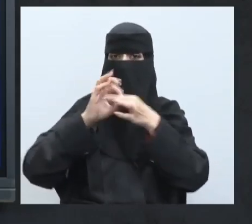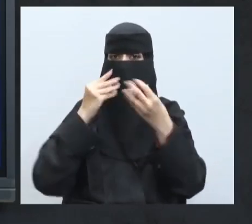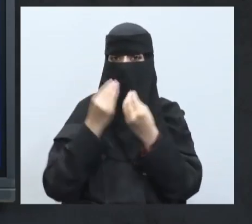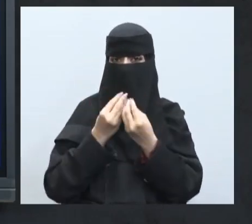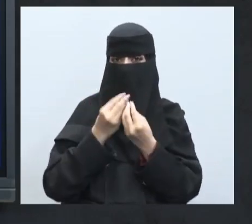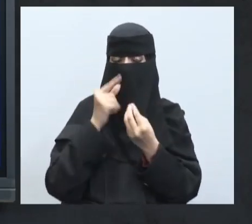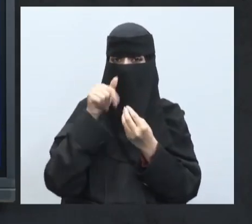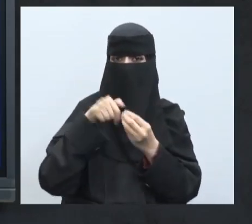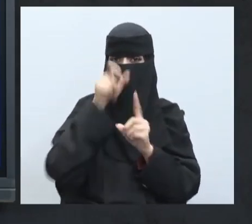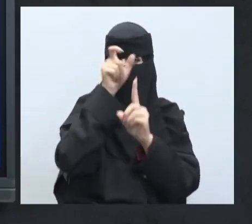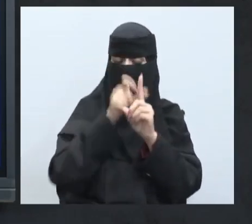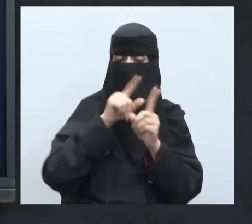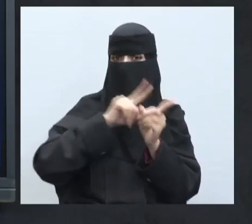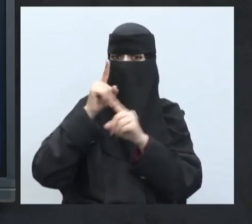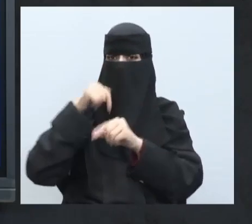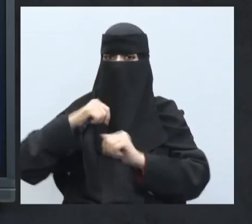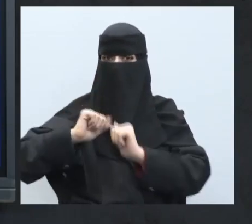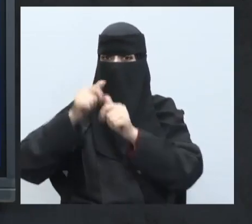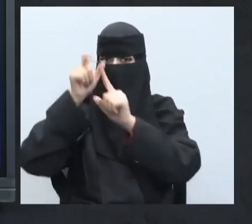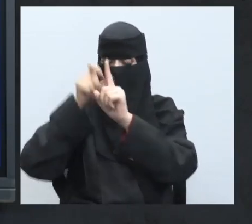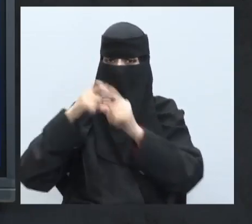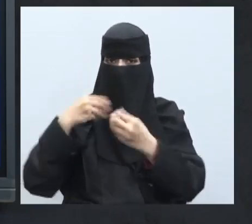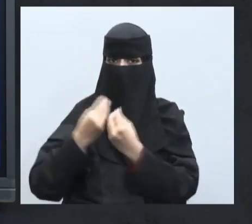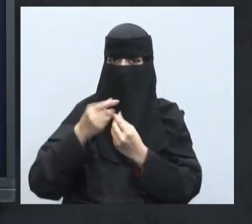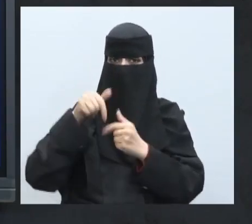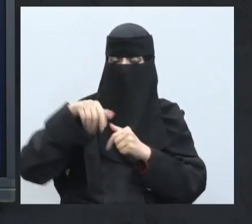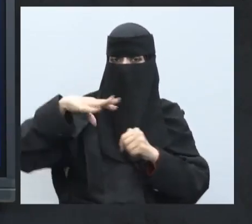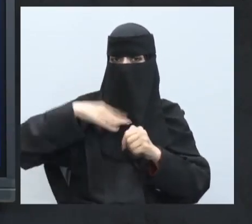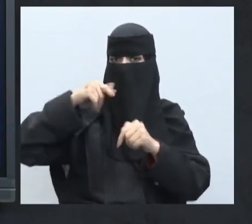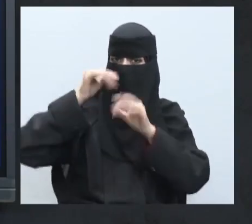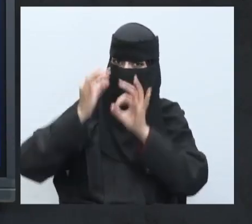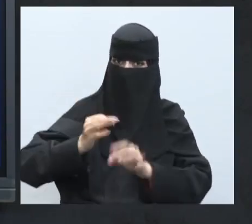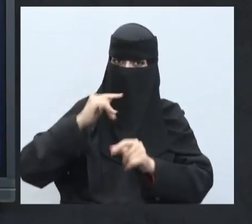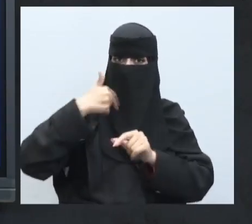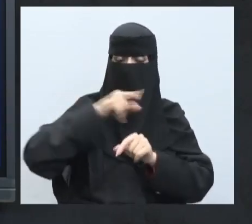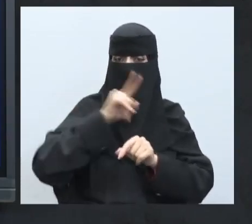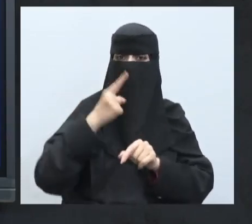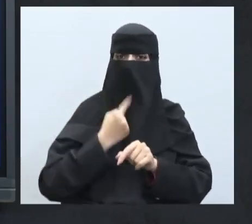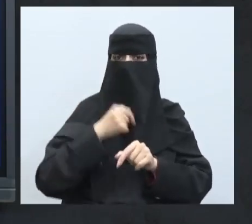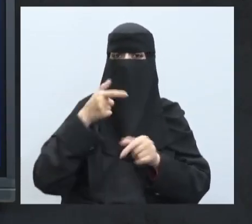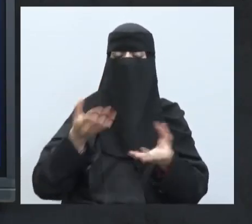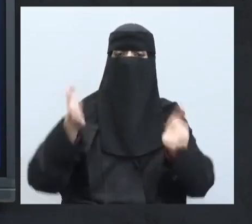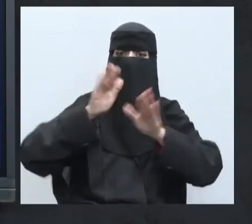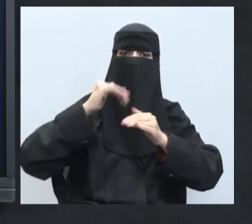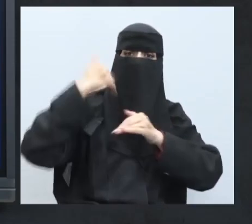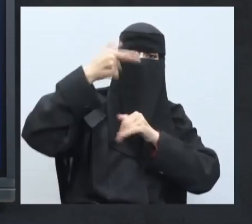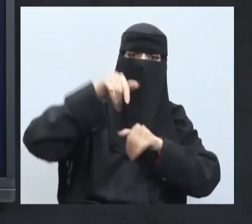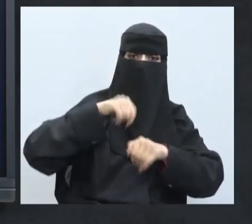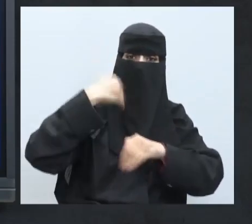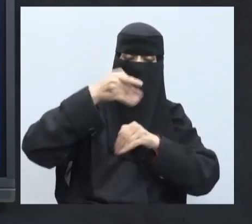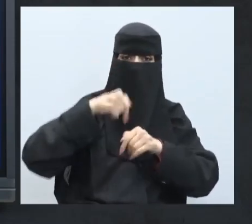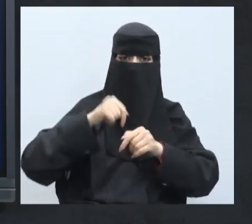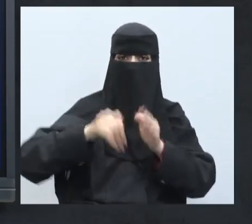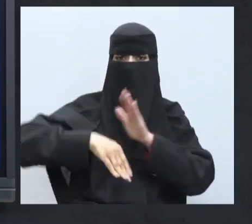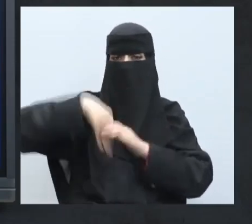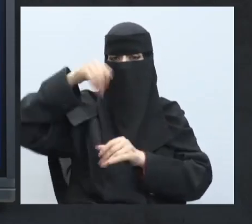مثلا الموظف او كذلك الموظف لا يستطيع التواصل مع المدير بالتاكيد سيكون هنالك عدم رضا وبالتالي سيؤثر على انتاجيه سيؤثر